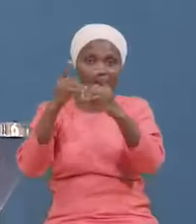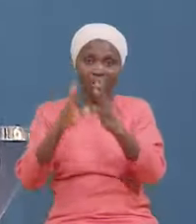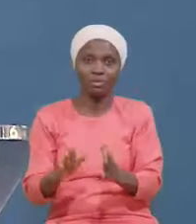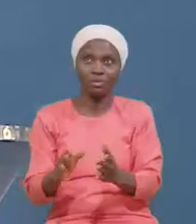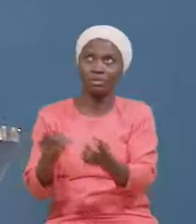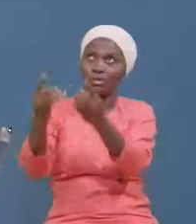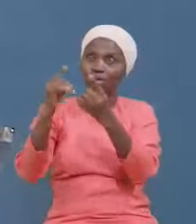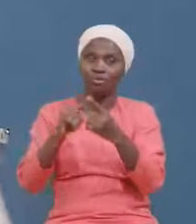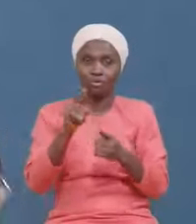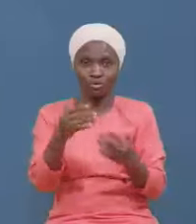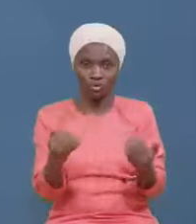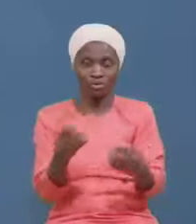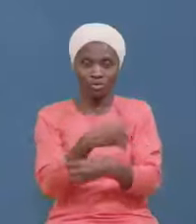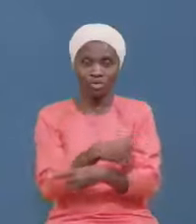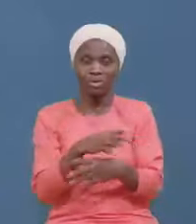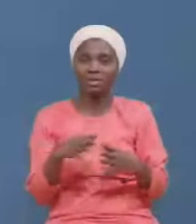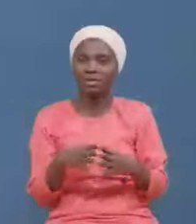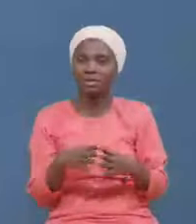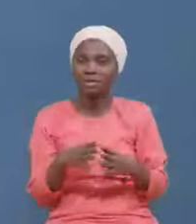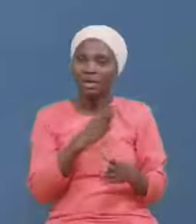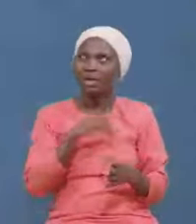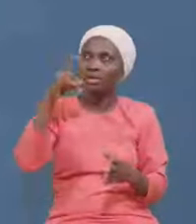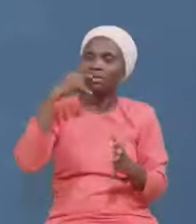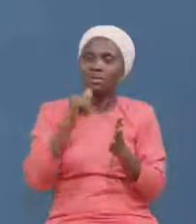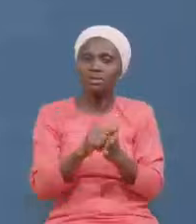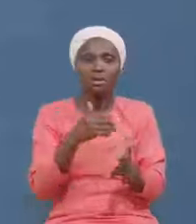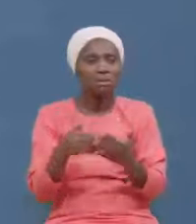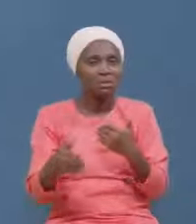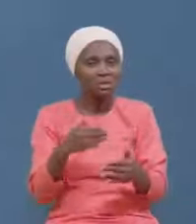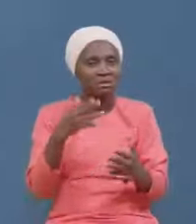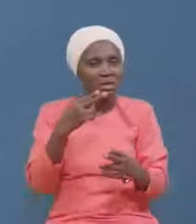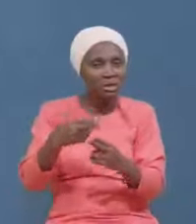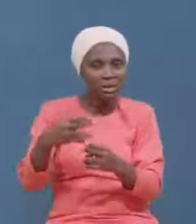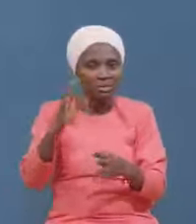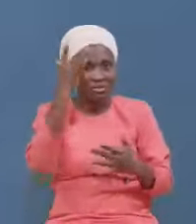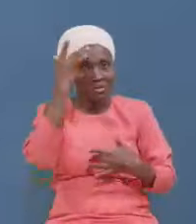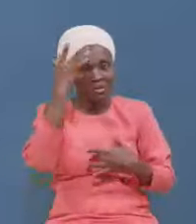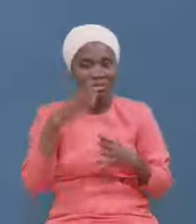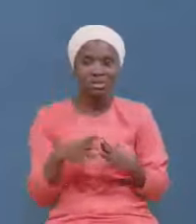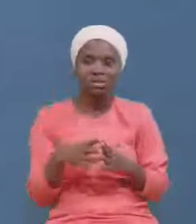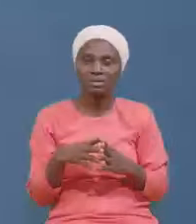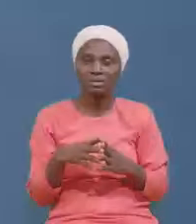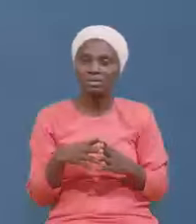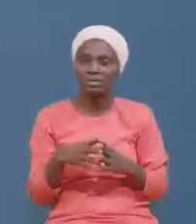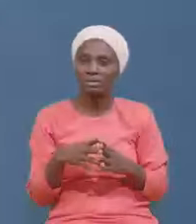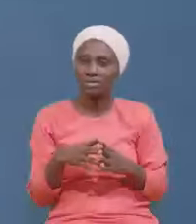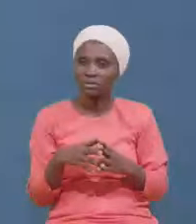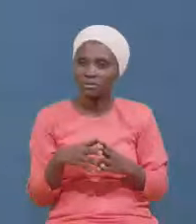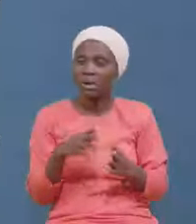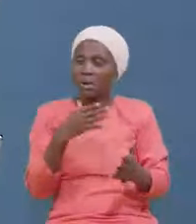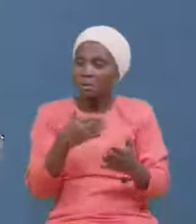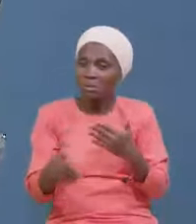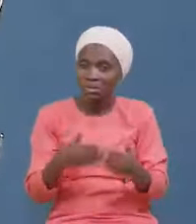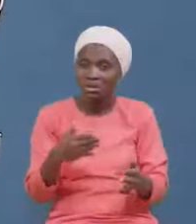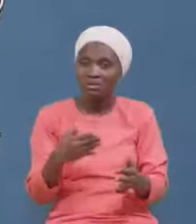ప్రకృతిక తీతమైన వాడు ఈ రోజున మీ యొద్దకు వస్తున్నాడు. And he says, whatever the name of your sickness. ఆయన అంటున్నాడు, నీ రోగం పేరు ఏదైనా సరే. Whatever